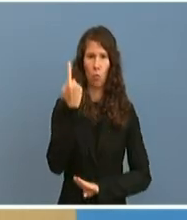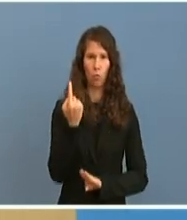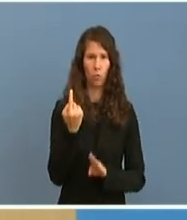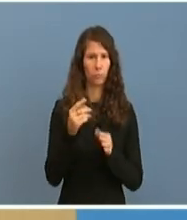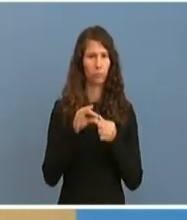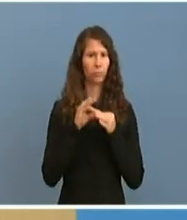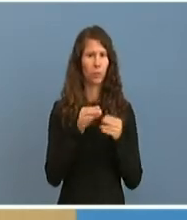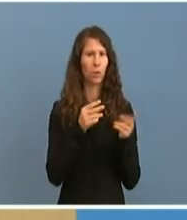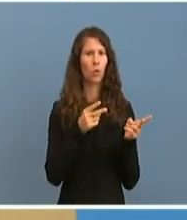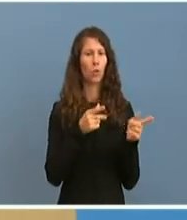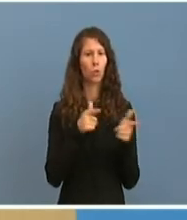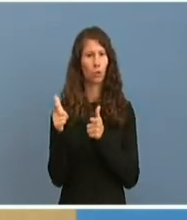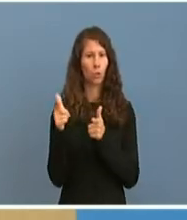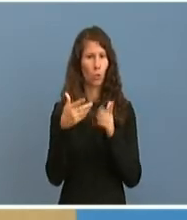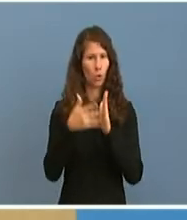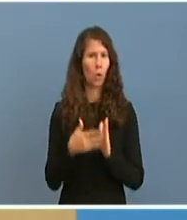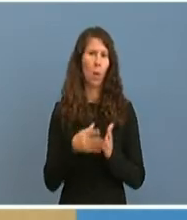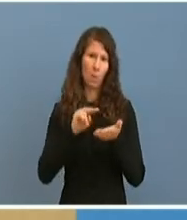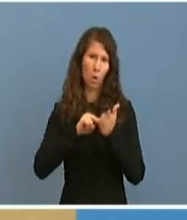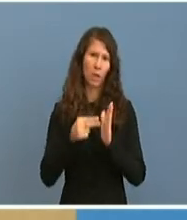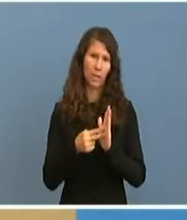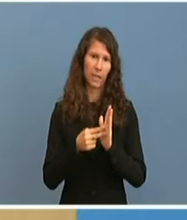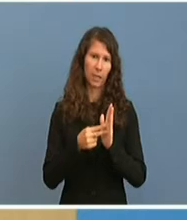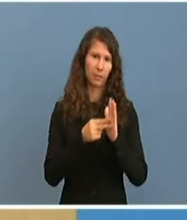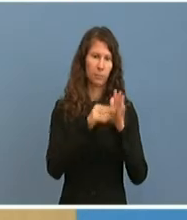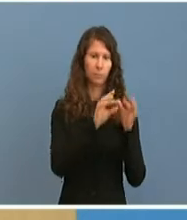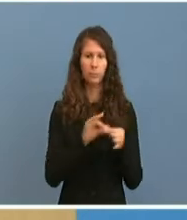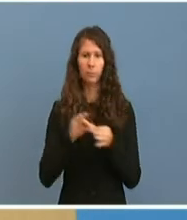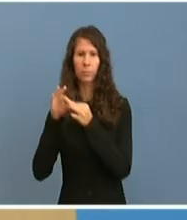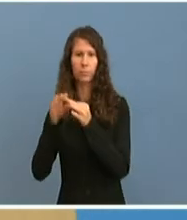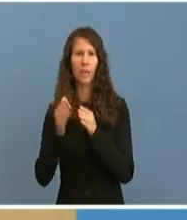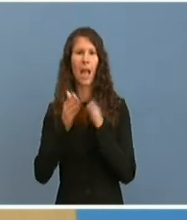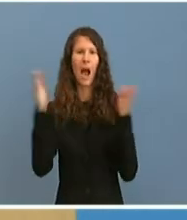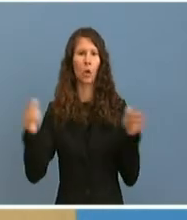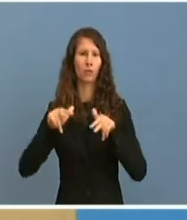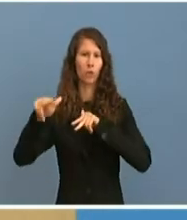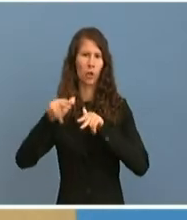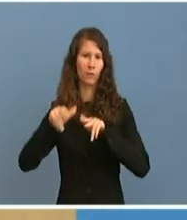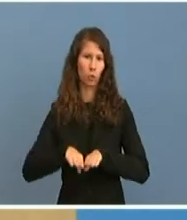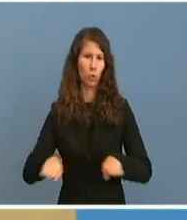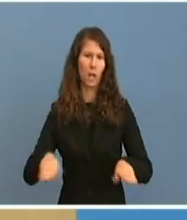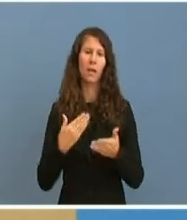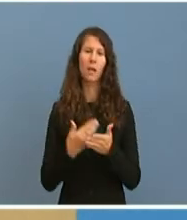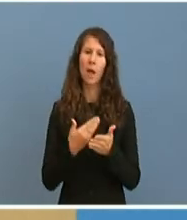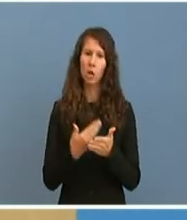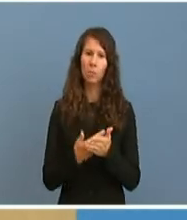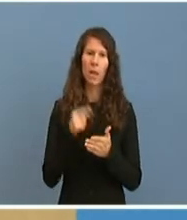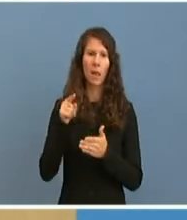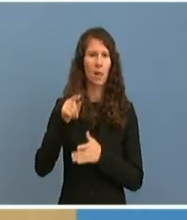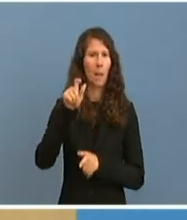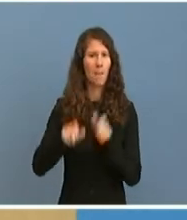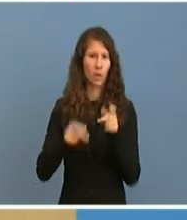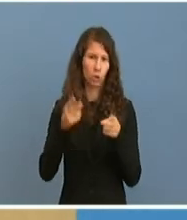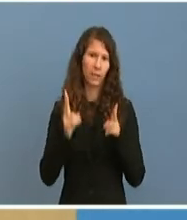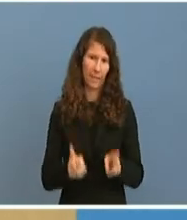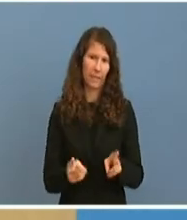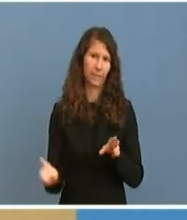Rüstungsexportkontrollpolitik, eben orientiert an außenwirtschaftlichen Grundsätzen, wie beispielsweise die Situation der Menschenrechte.